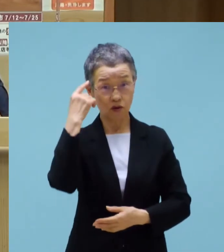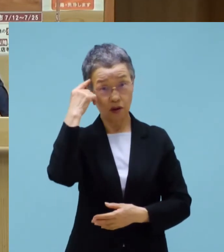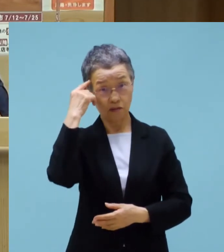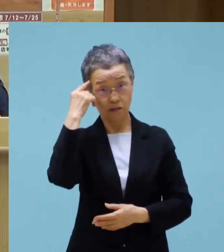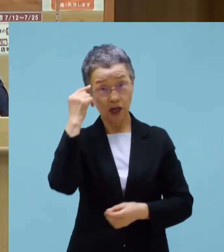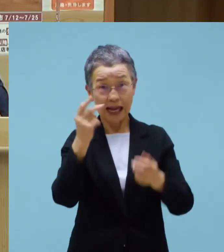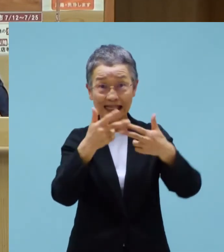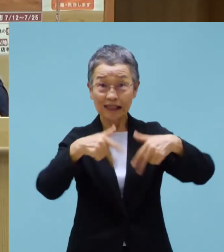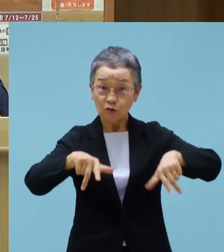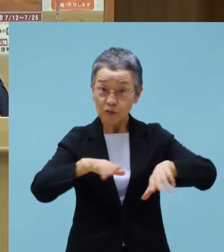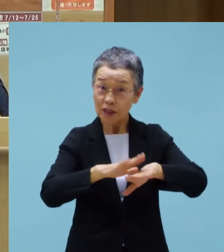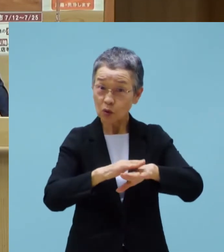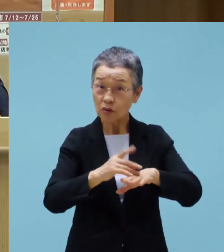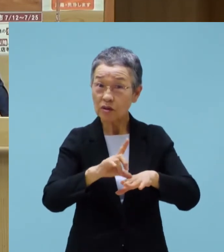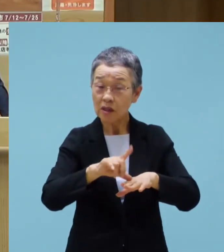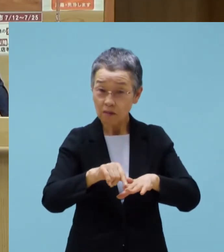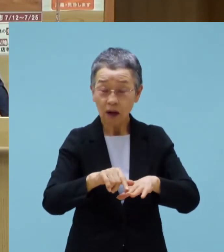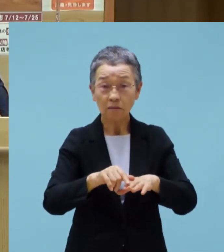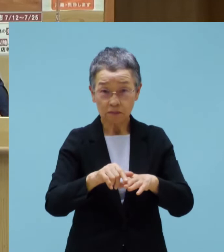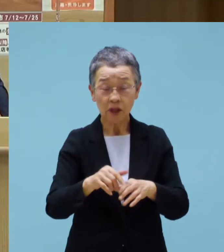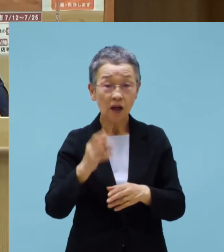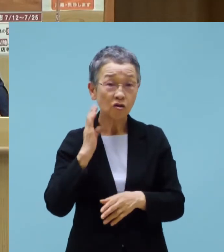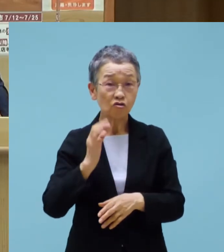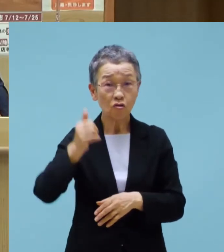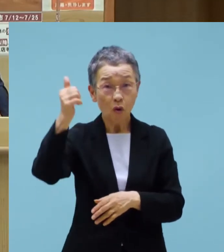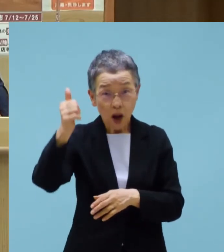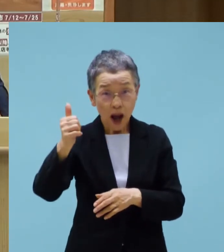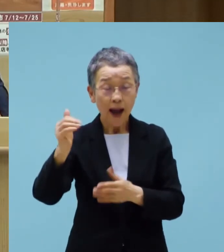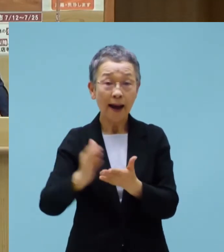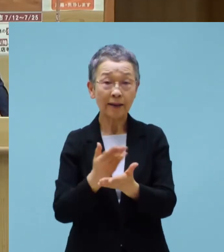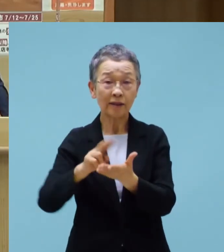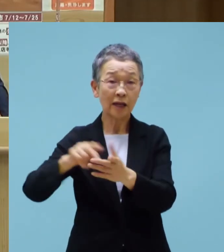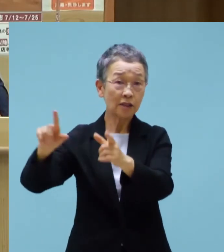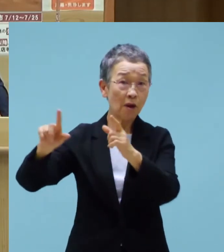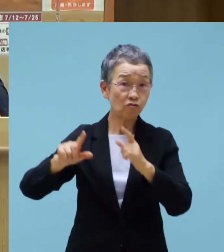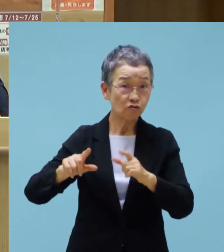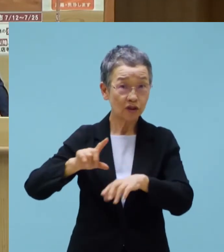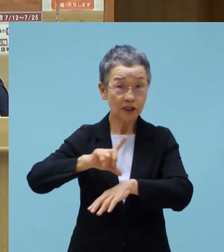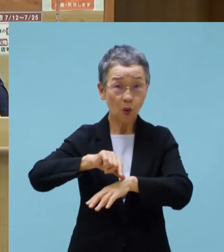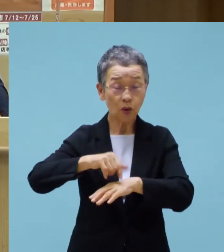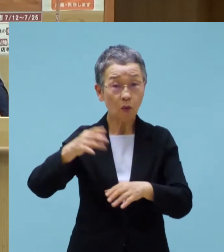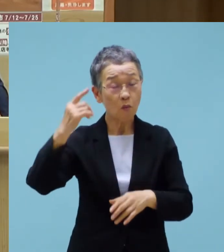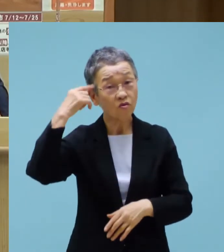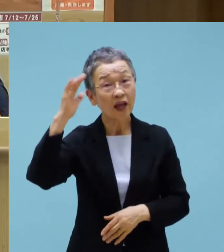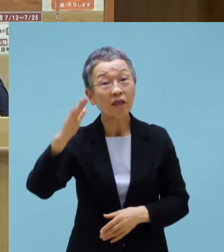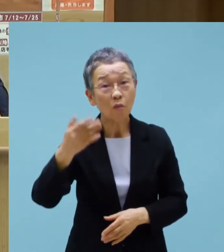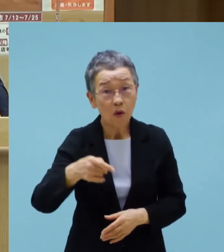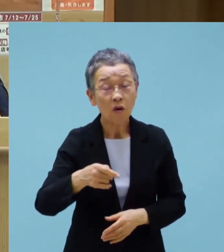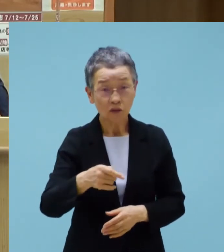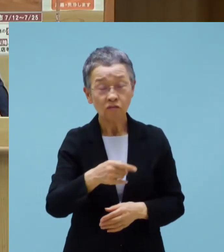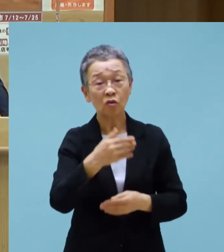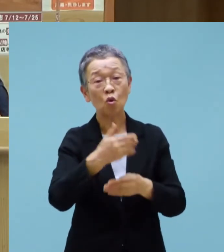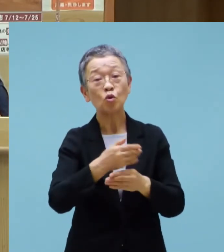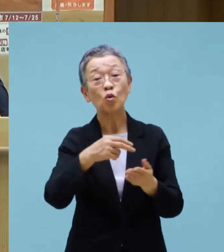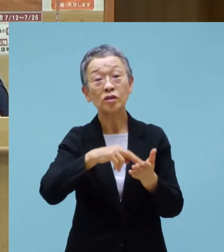ては、もちろん政府が総理が判断する事項だと思うんですけれども、党として緊急事態宣言の要請ということを、仕組み上